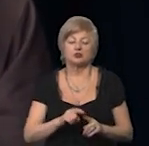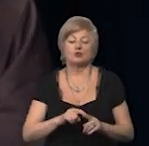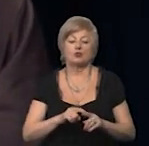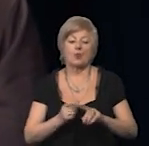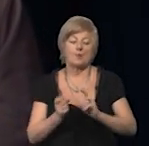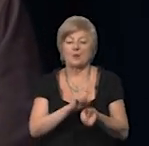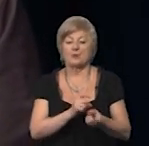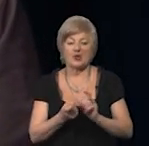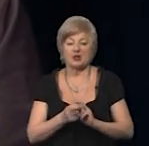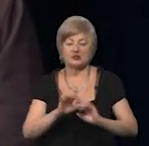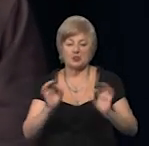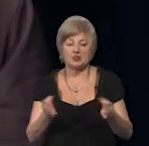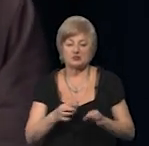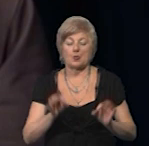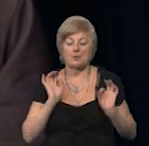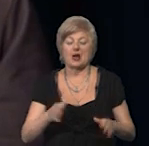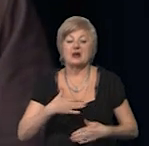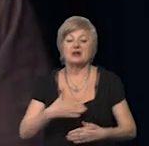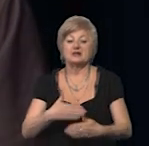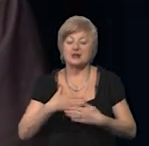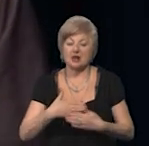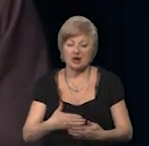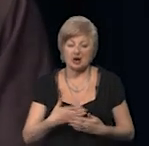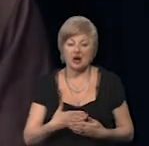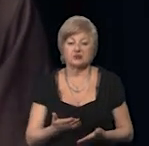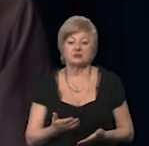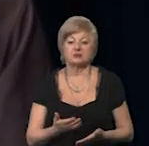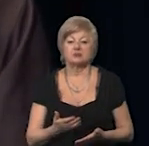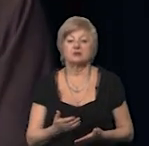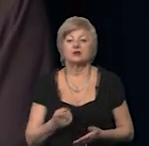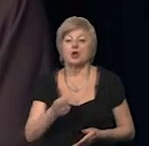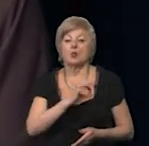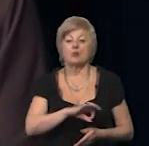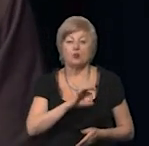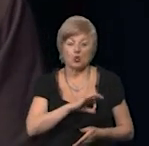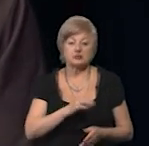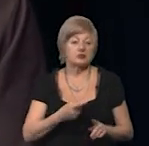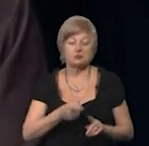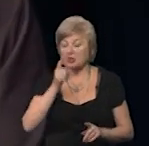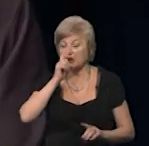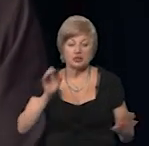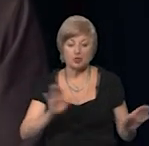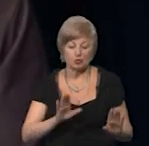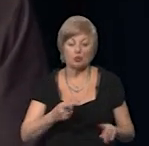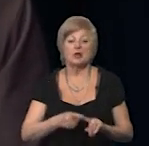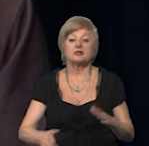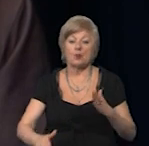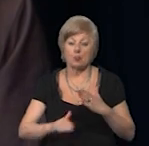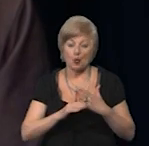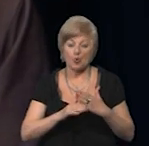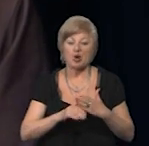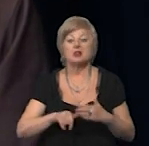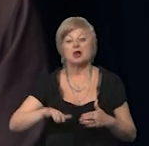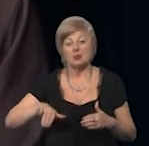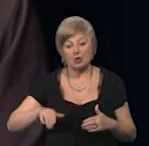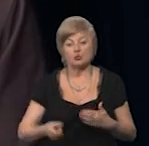мистецтва, дихальні вправи, брали куски і ними користувалися. І це було непогано, це допомагало. І згодом